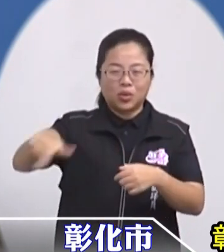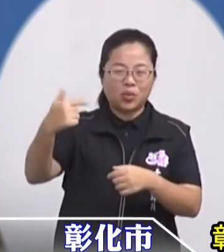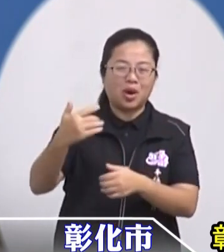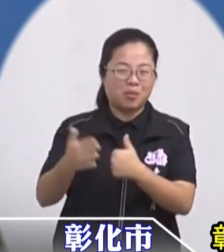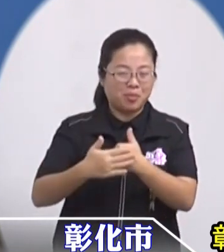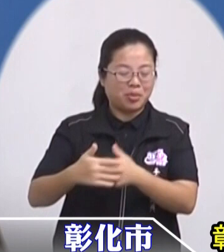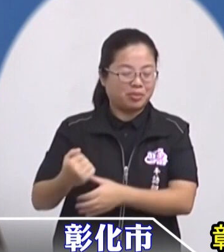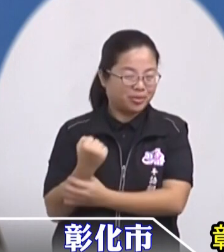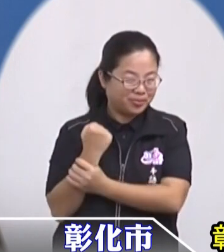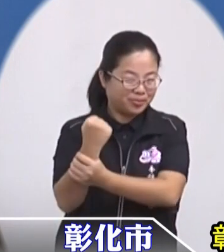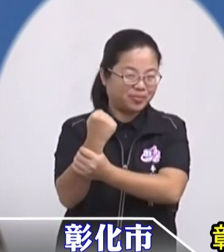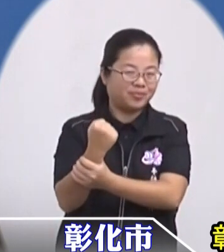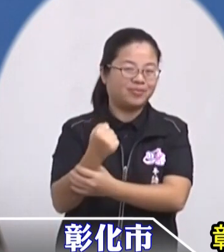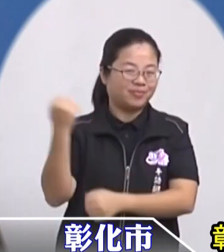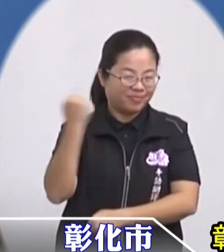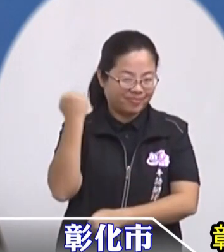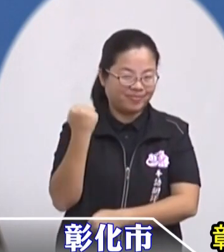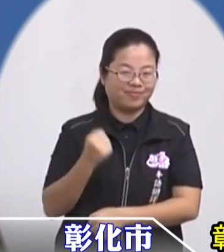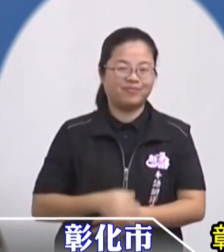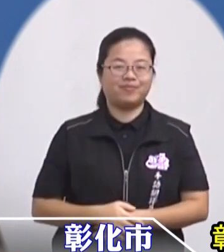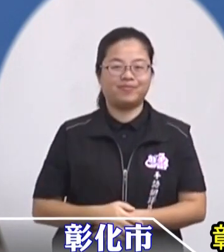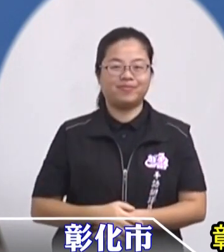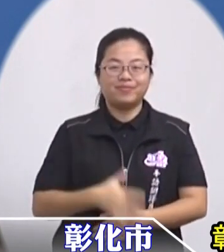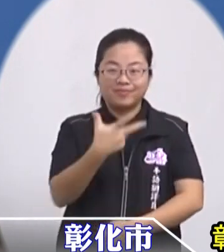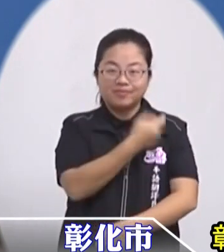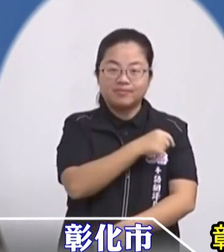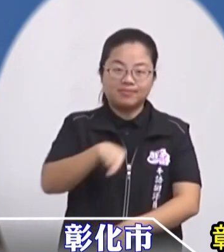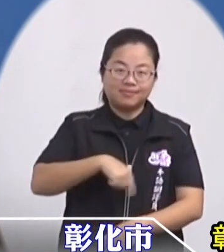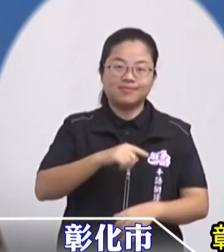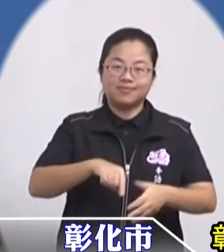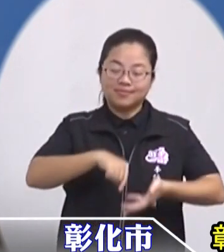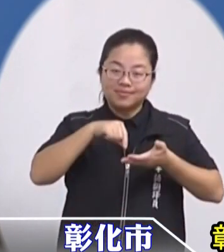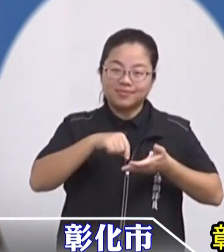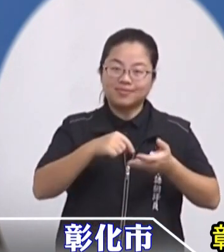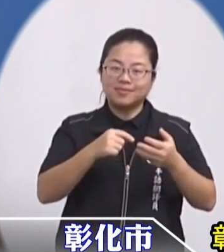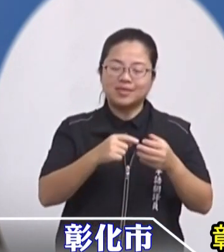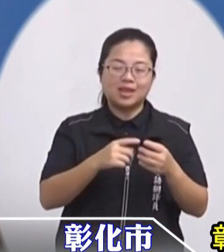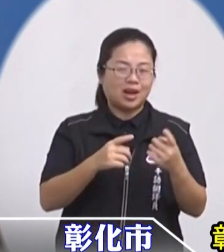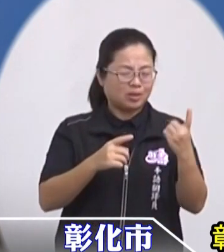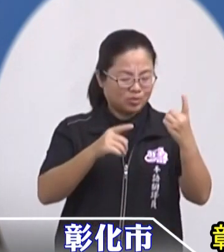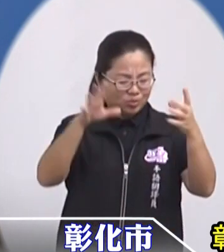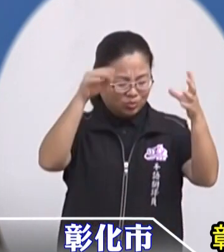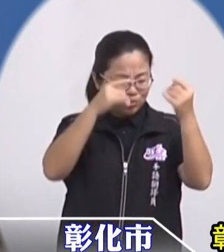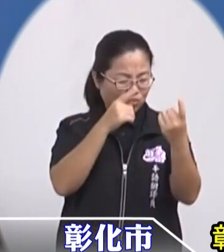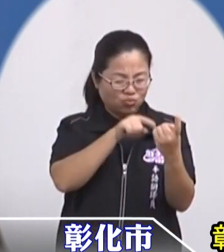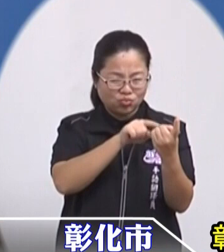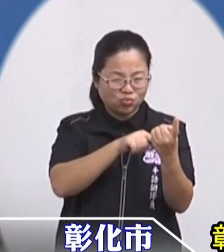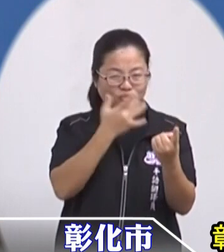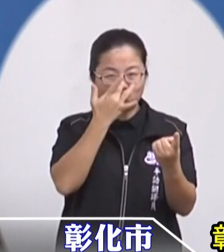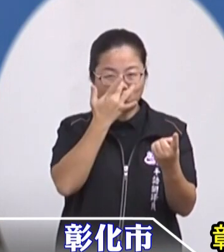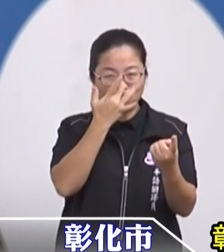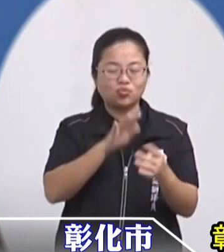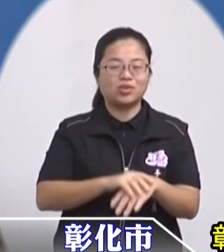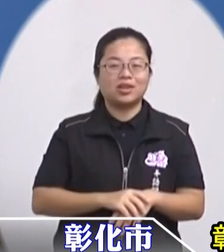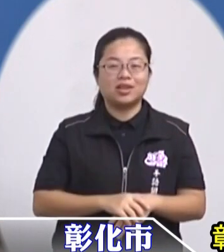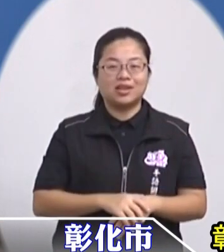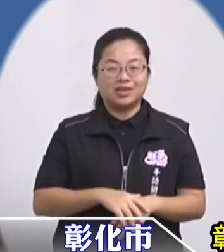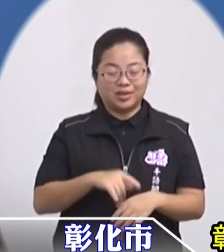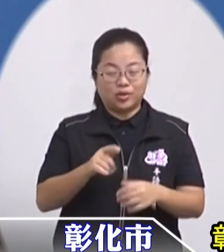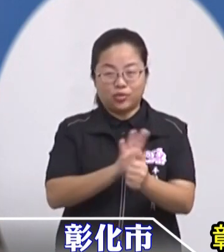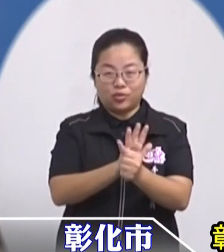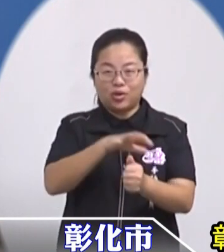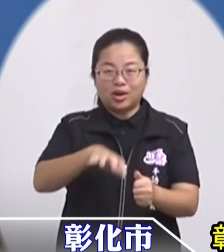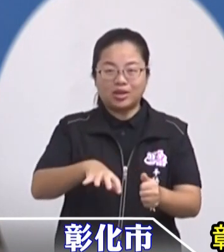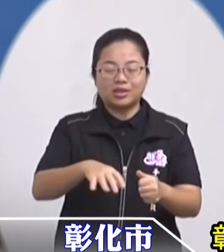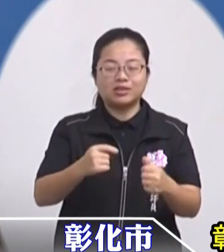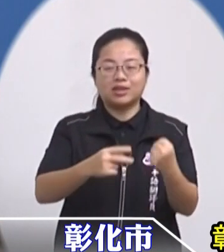油支持一下哈。好，来疫苗我们就担心哦数位的一个落差，所以我们的疫苗服务的据点哦，除了咱知影的